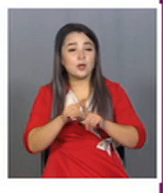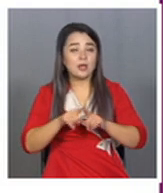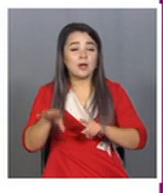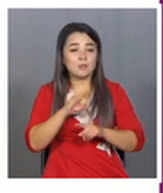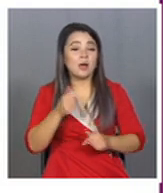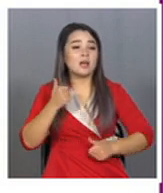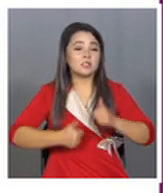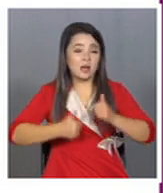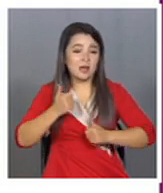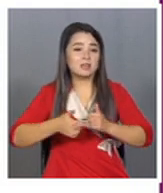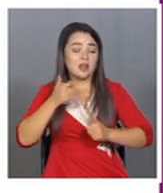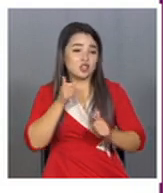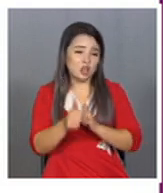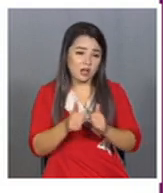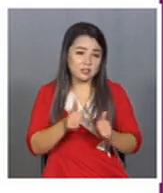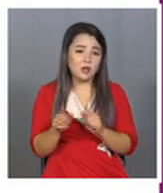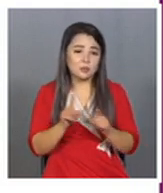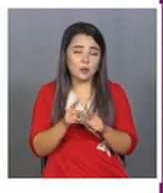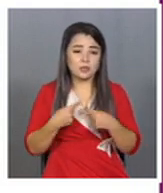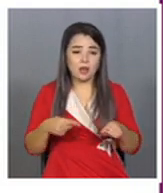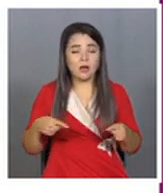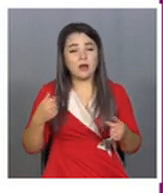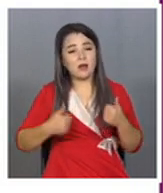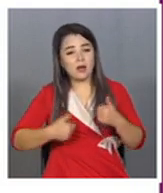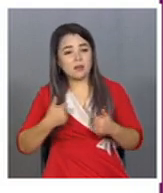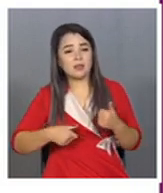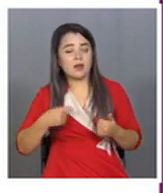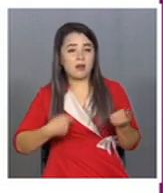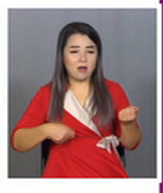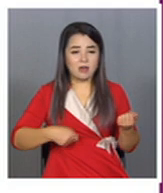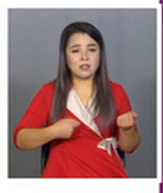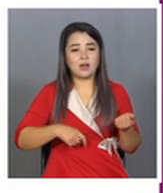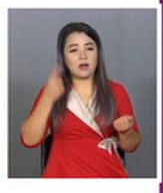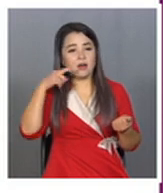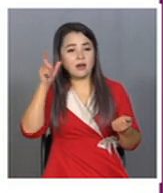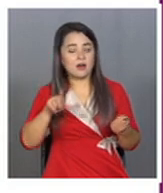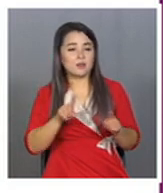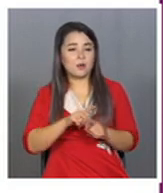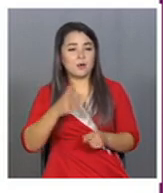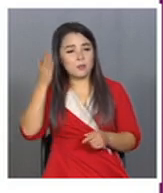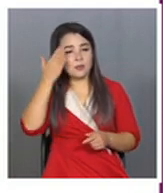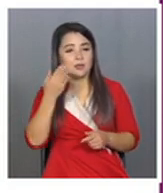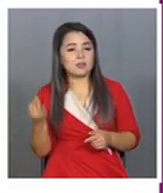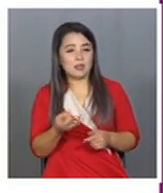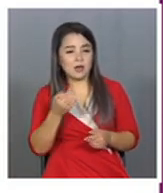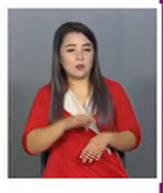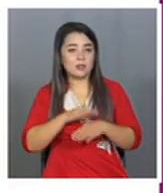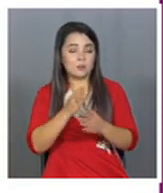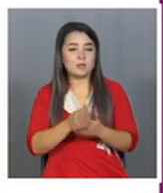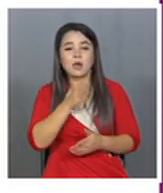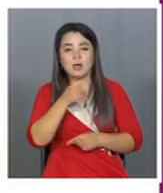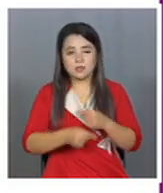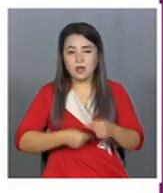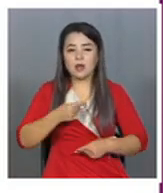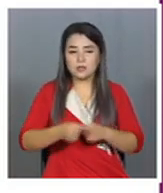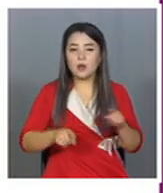бәйге жарыстырып, дүлділ ақындар айтысқа түсіп өнер көрсеткен. Міне, сан ғасырлар